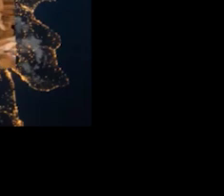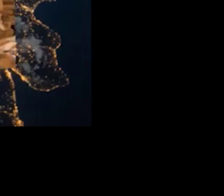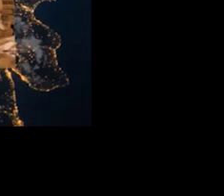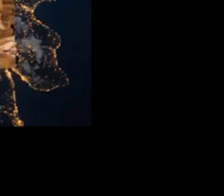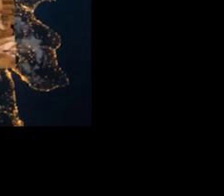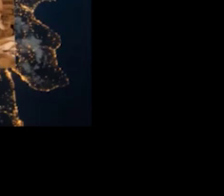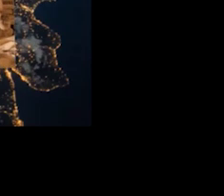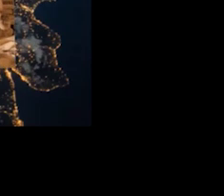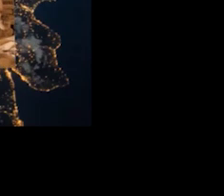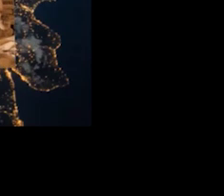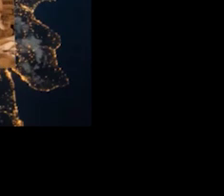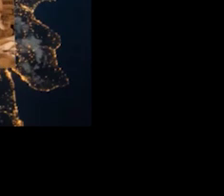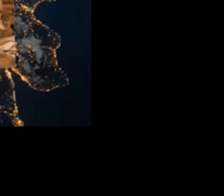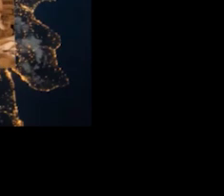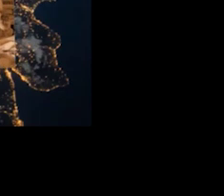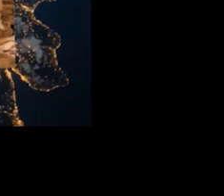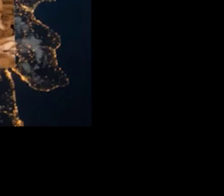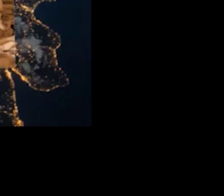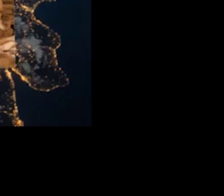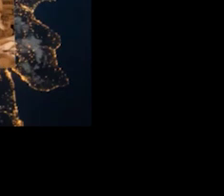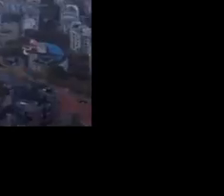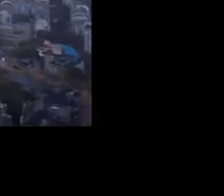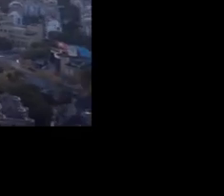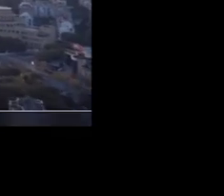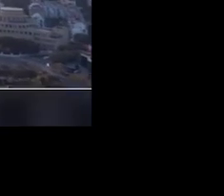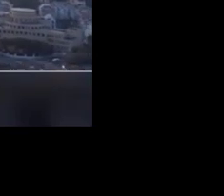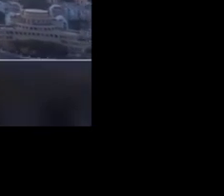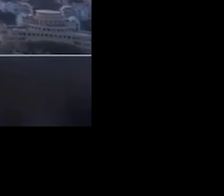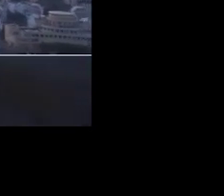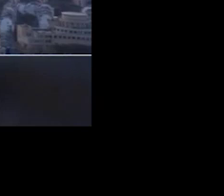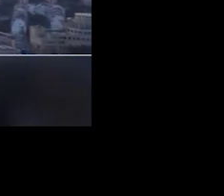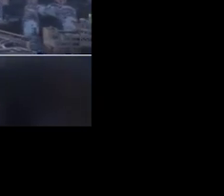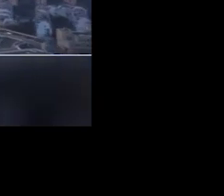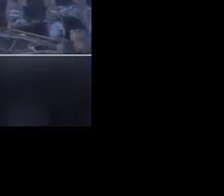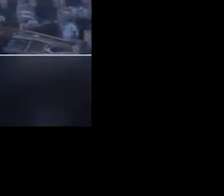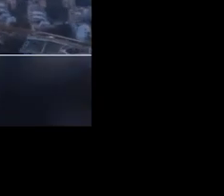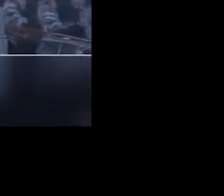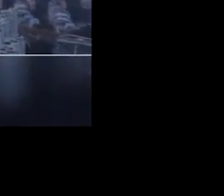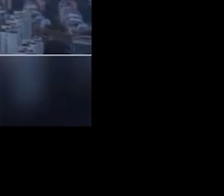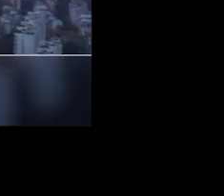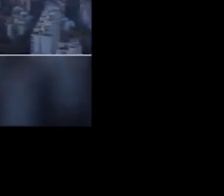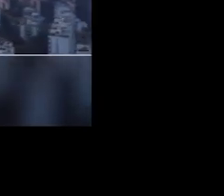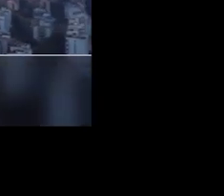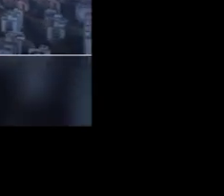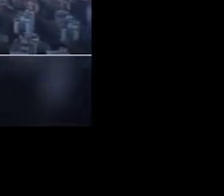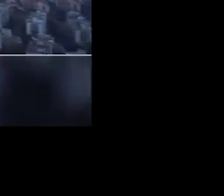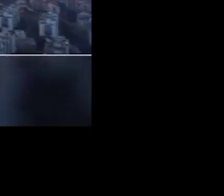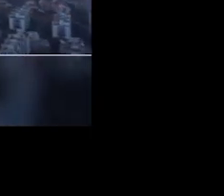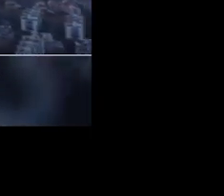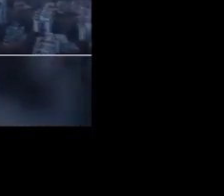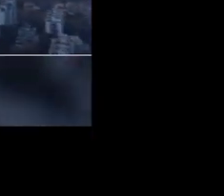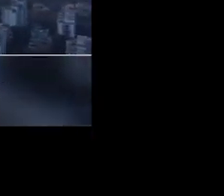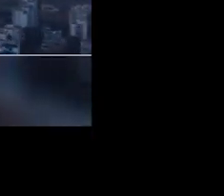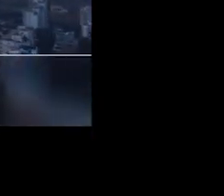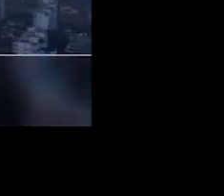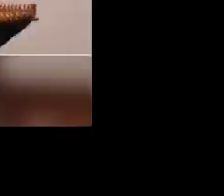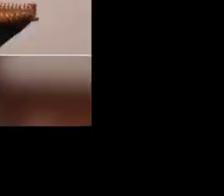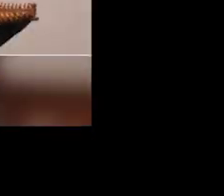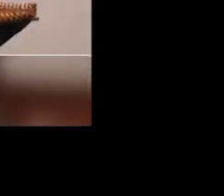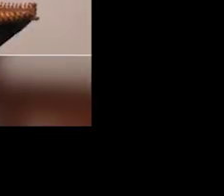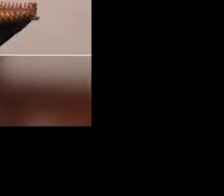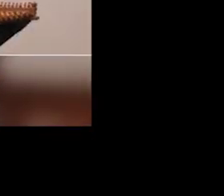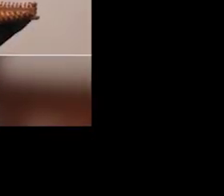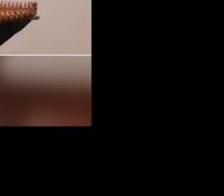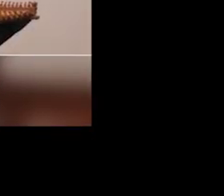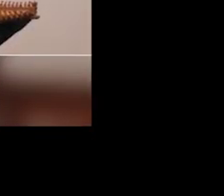più lo scambio culturale tra i nostri due paesi. Vorrei proporvi allora, nell'occasione di questo